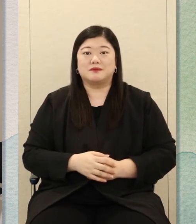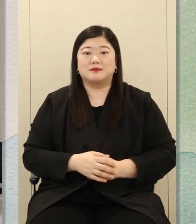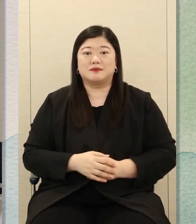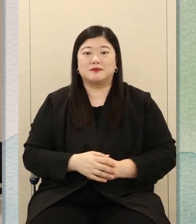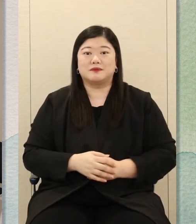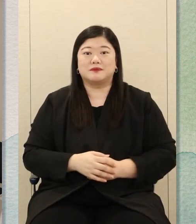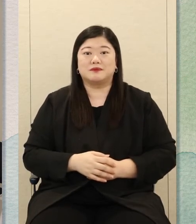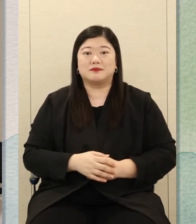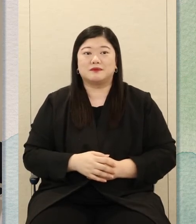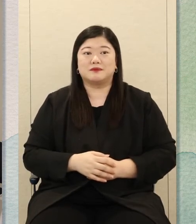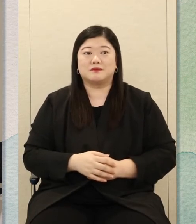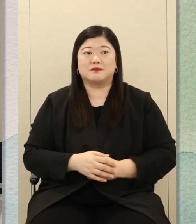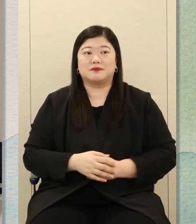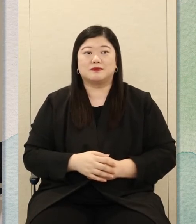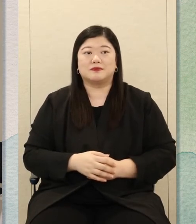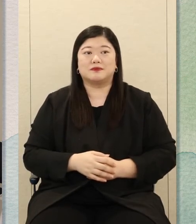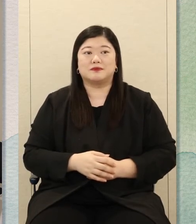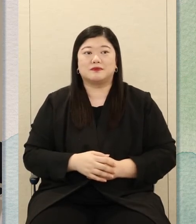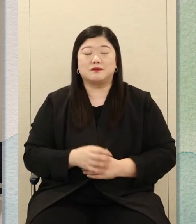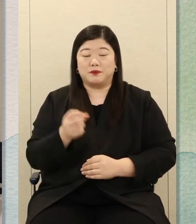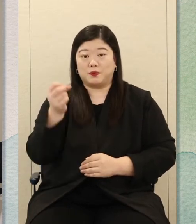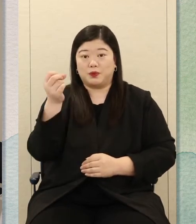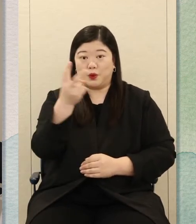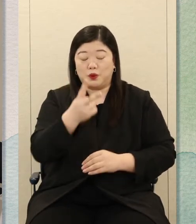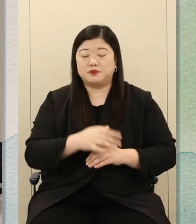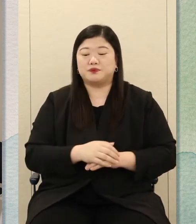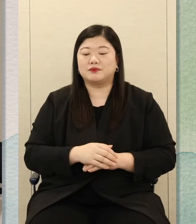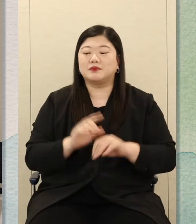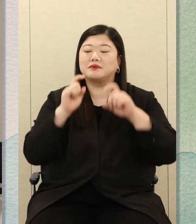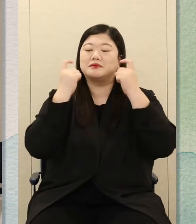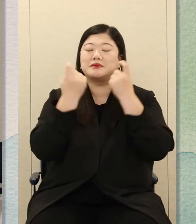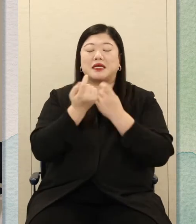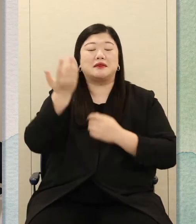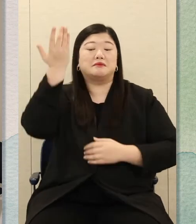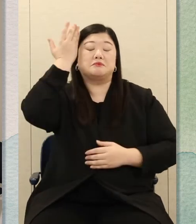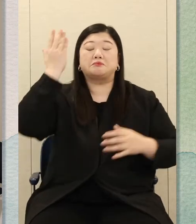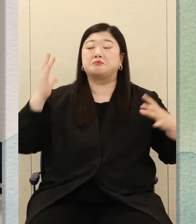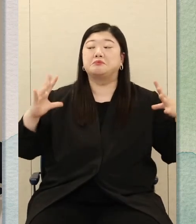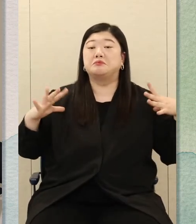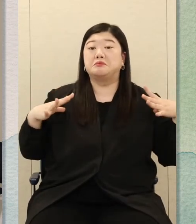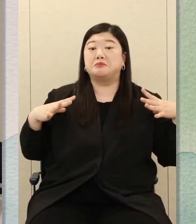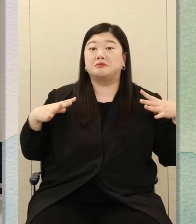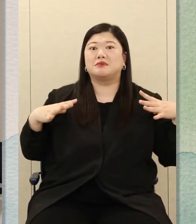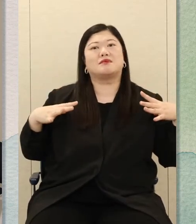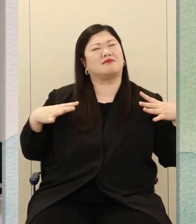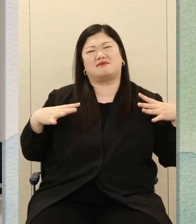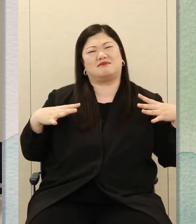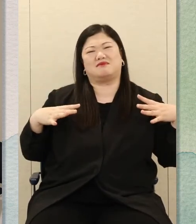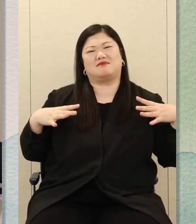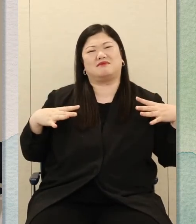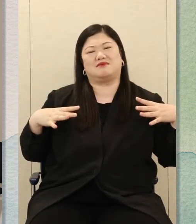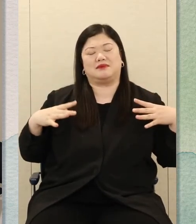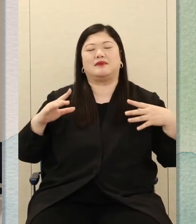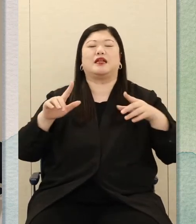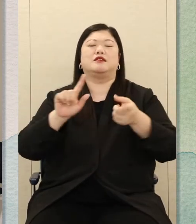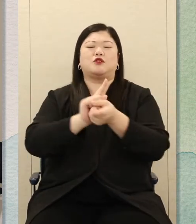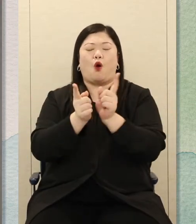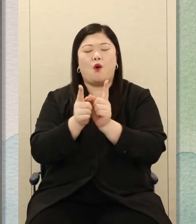그리고 죄송합니다. 지식을 자랑하려고 같이 읽는 게 아니고 삶을 함께 하려고 같이 읽는